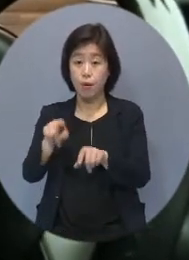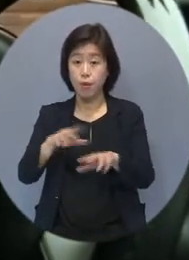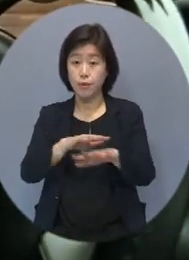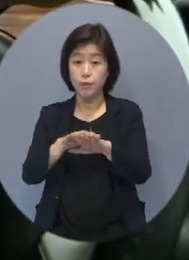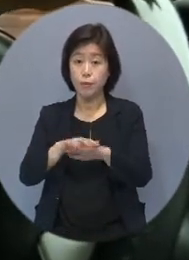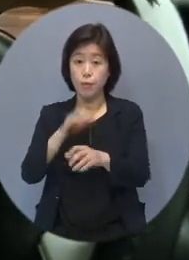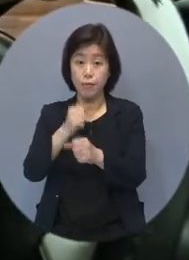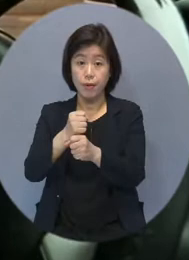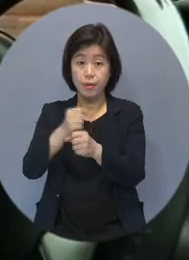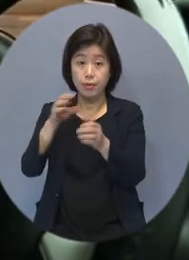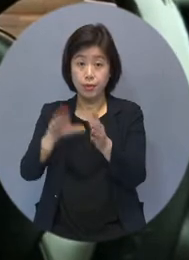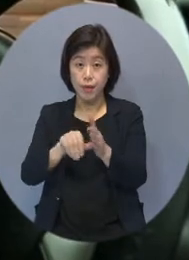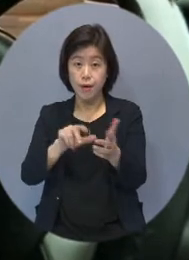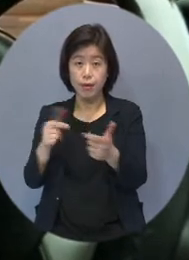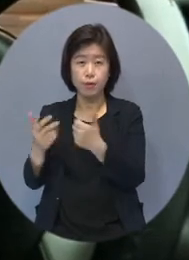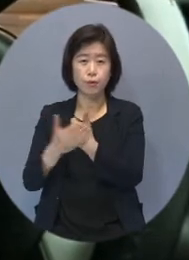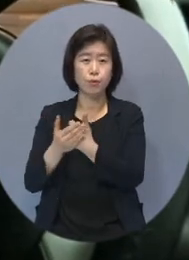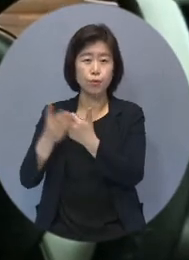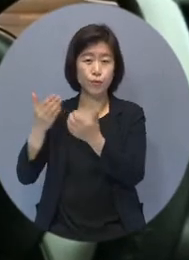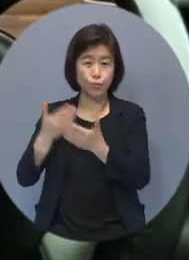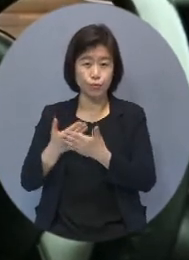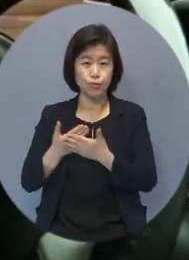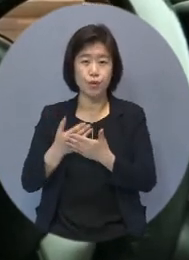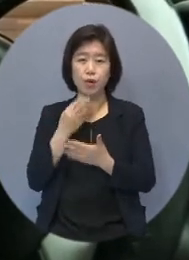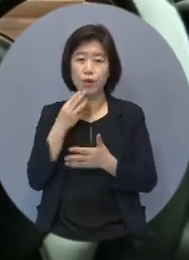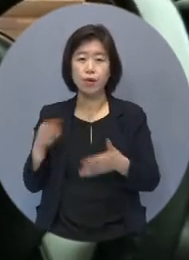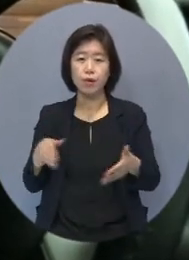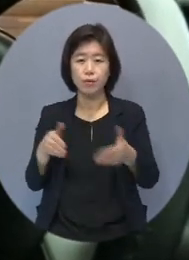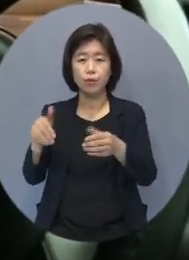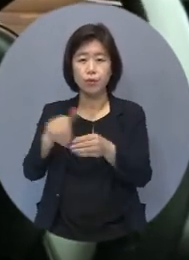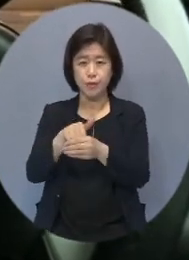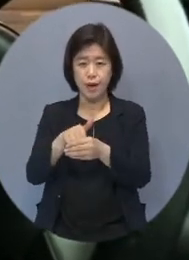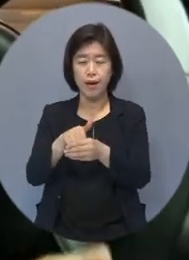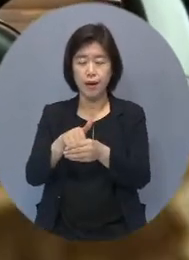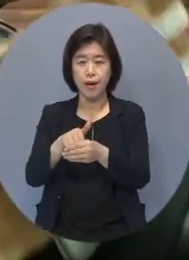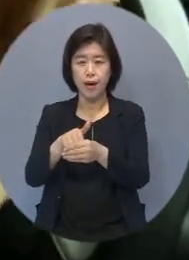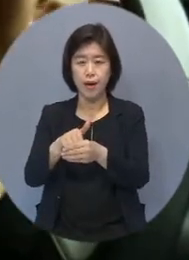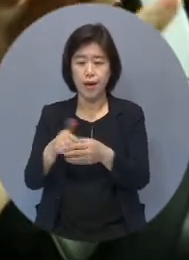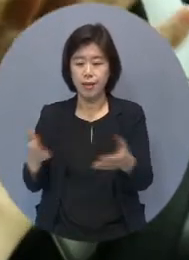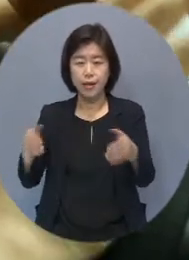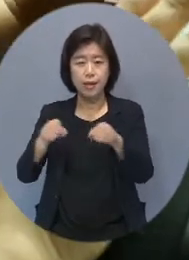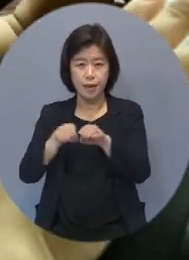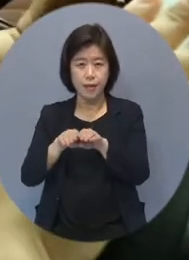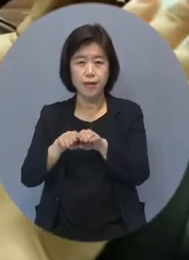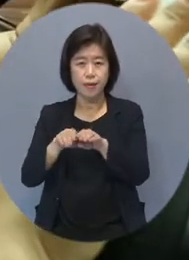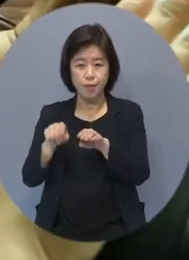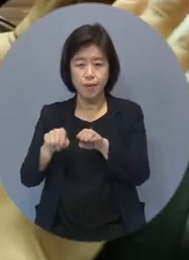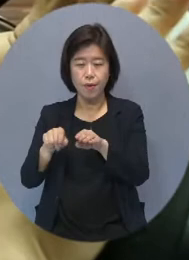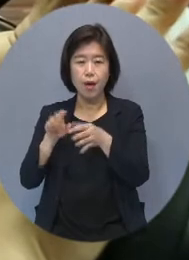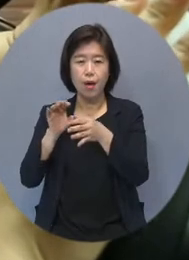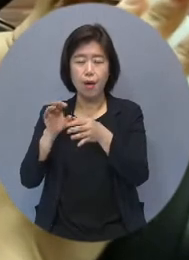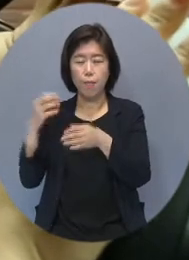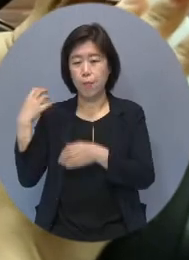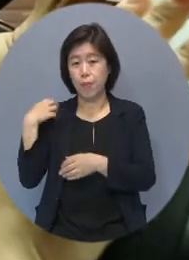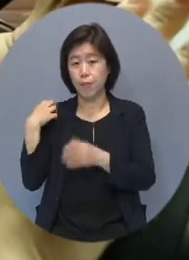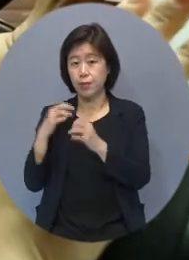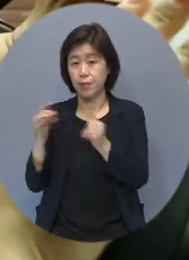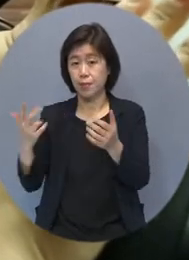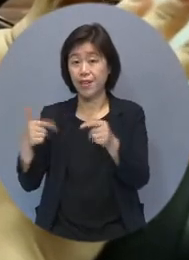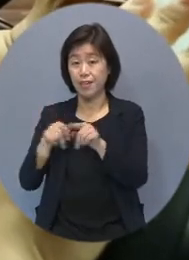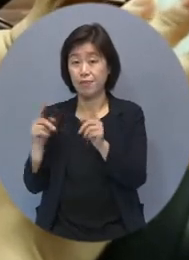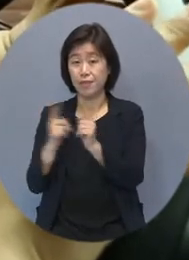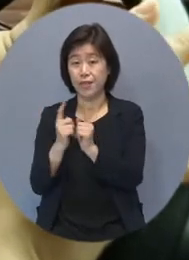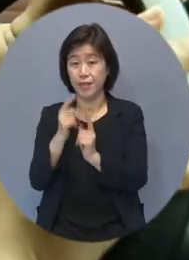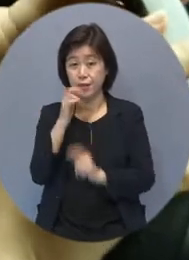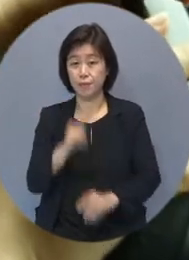도움을 주셨던 이제 경기문화재단 관계자분하고 또 이제 실질적으로 이 지도가 잘 느껴지는지 그